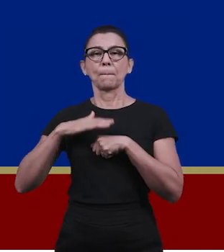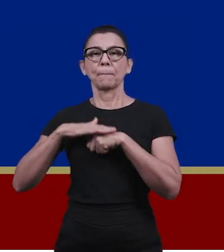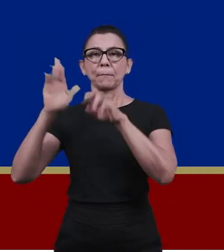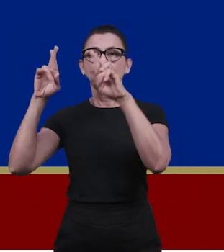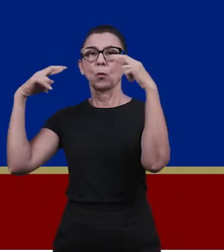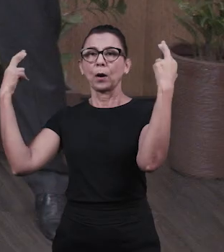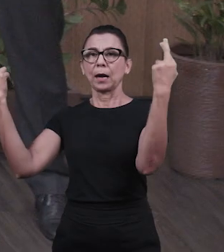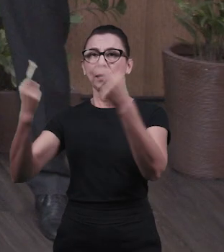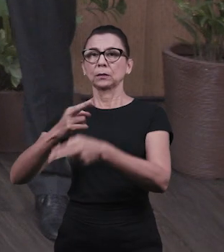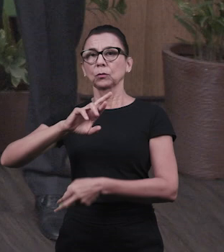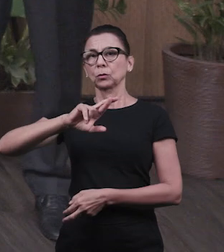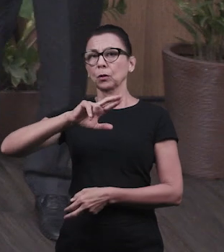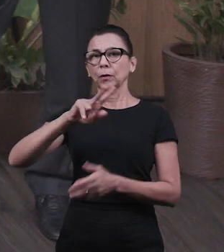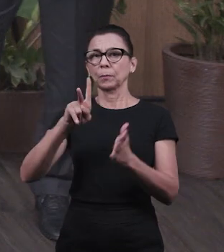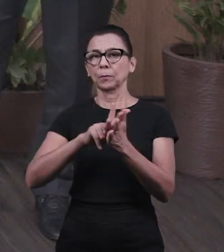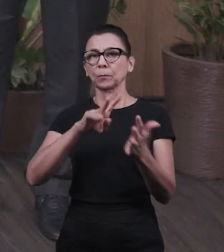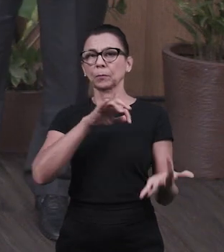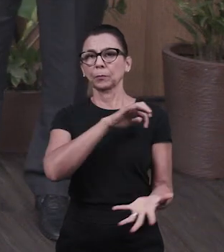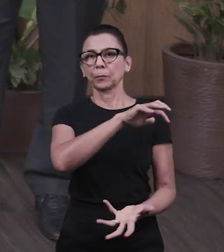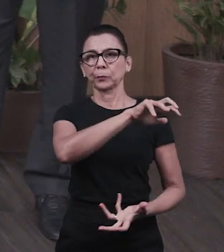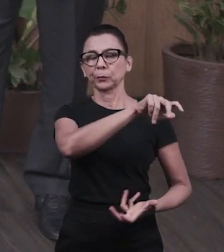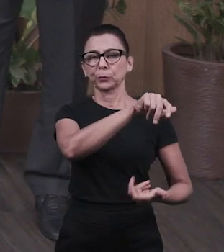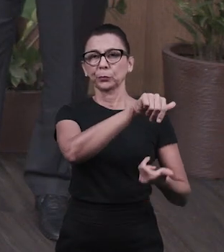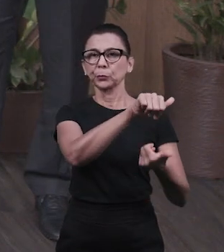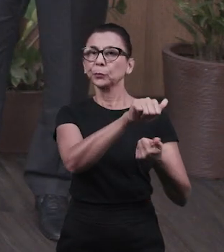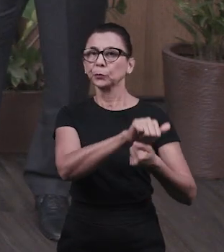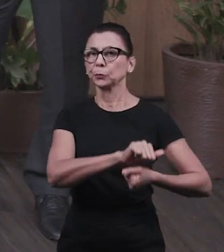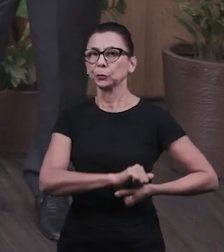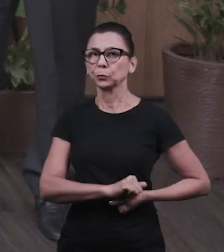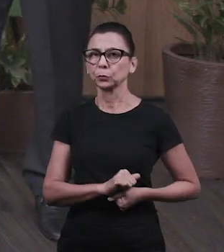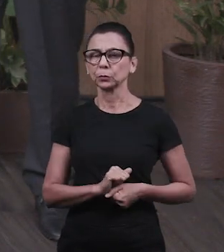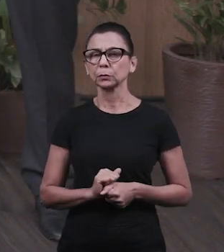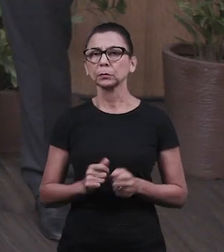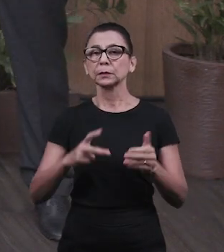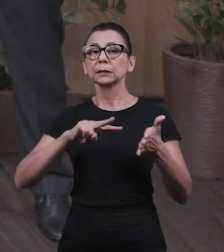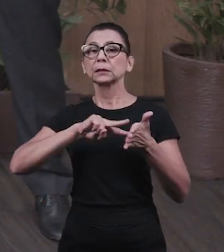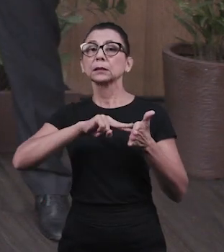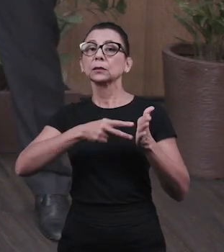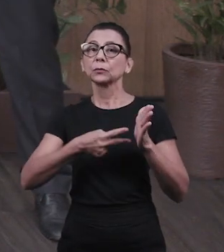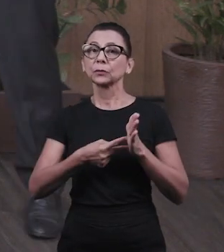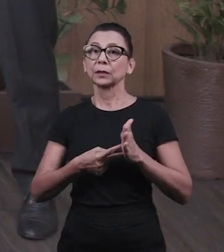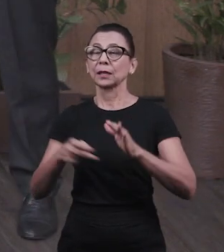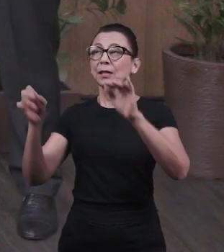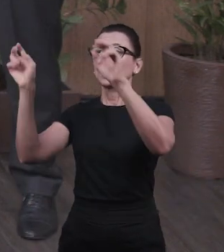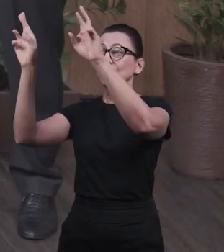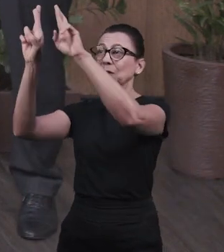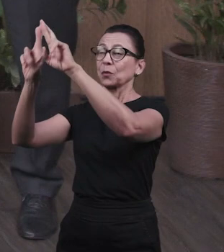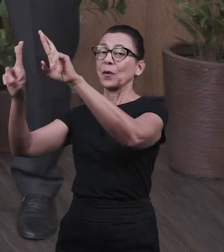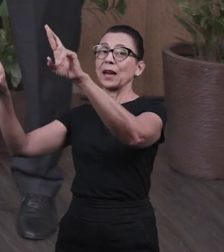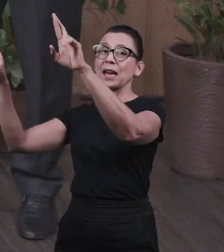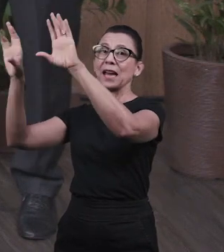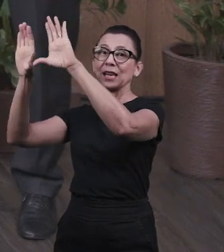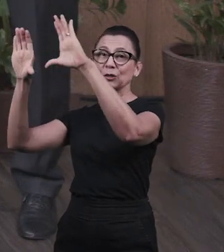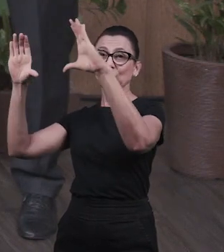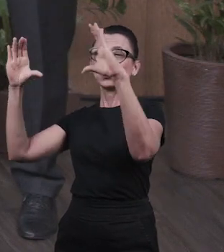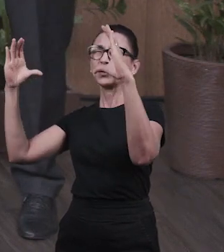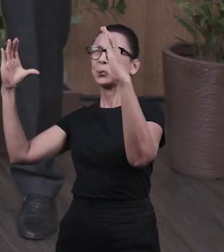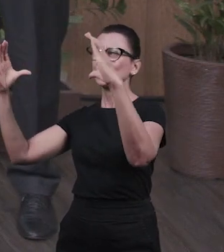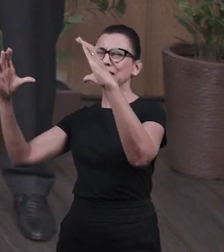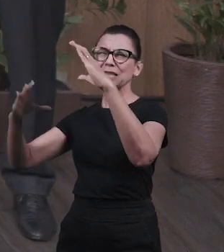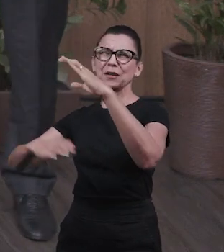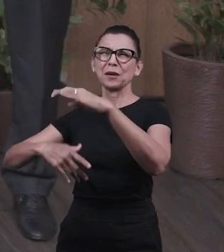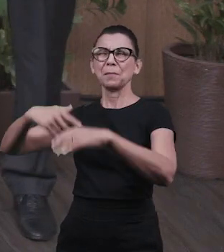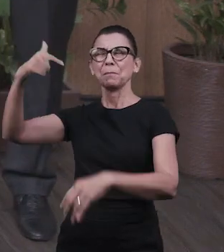18:36. Иными словами, Иисус, Он сделал ударение на том, что Царство Небесное, но превосходит